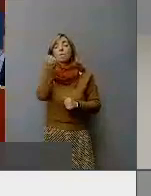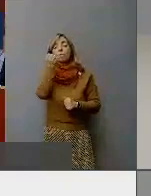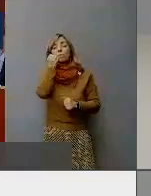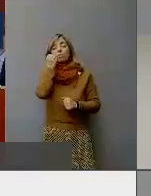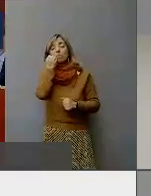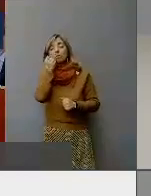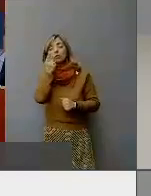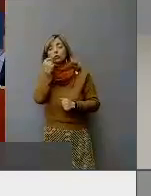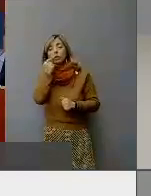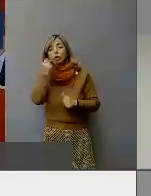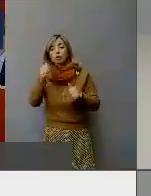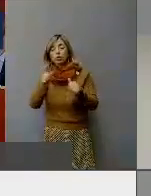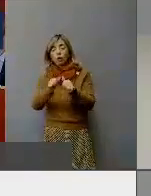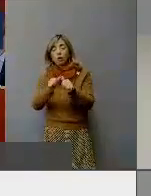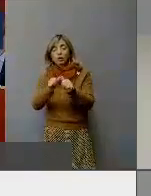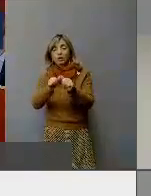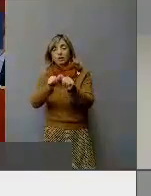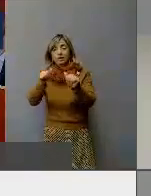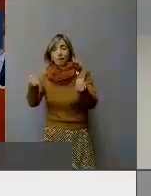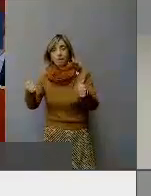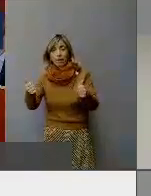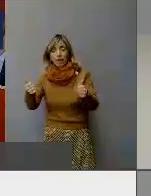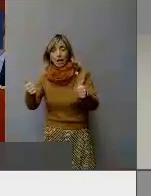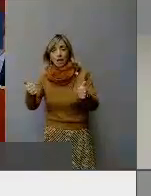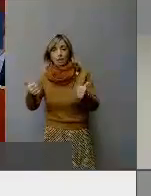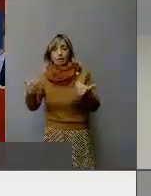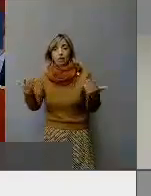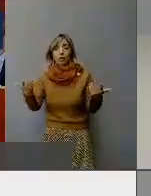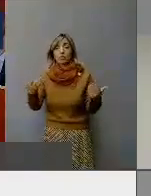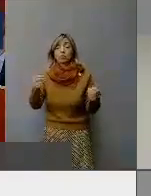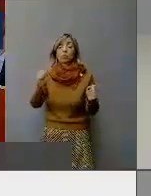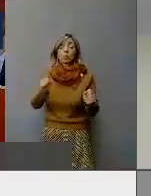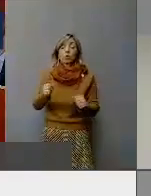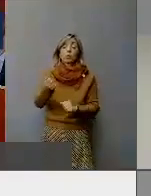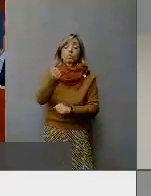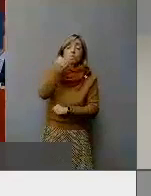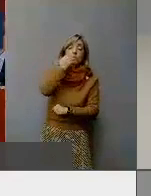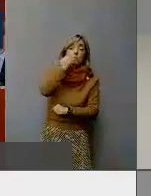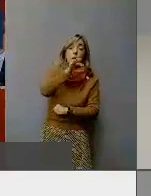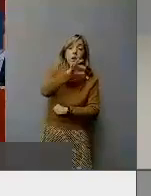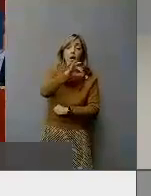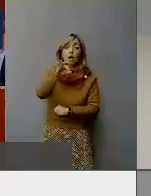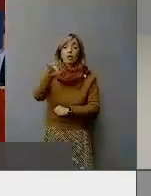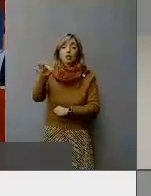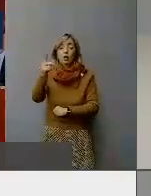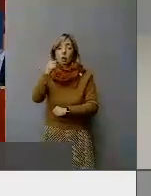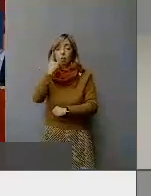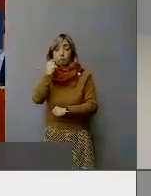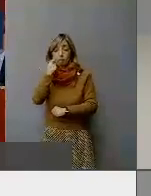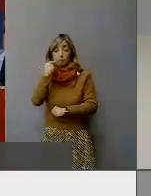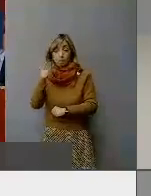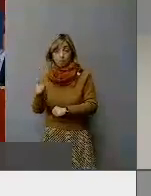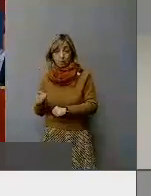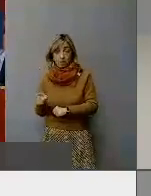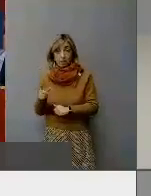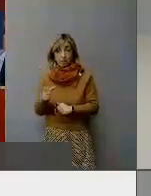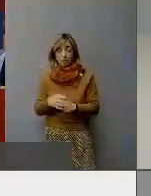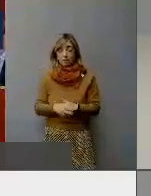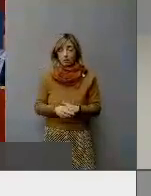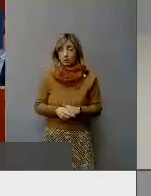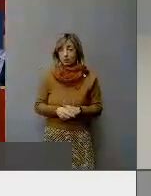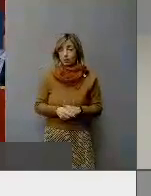ovviamente poi se la madre un padre una madre un padre e poi diciamo